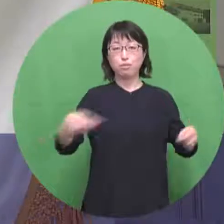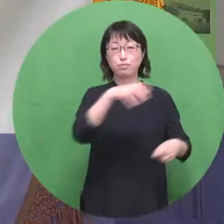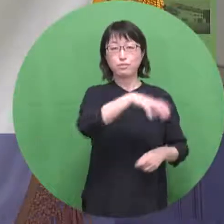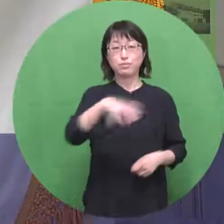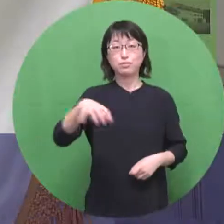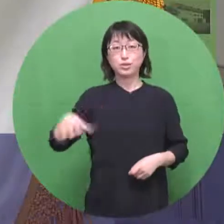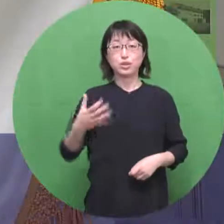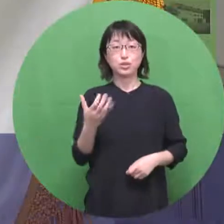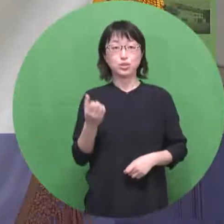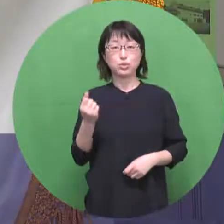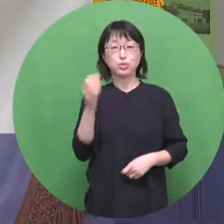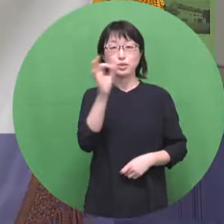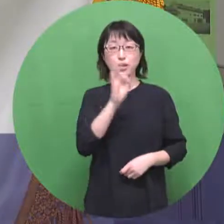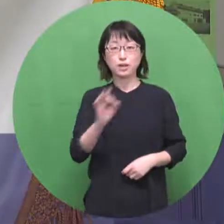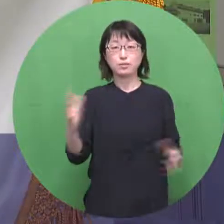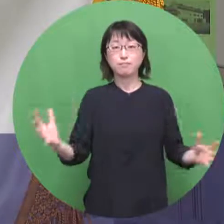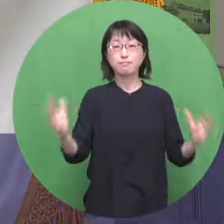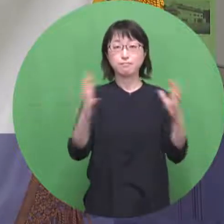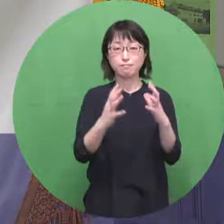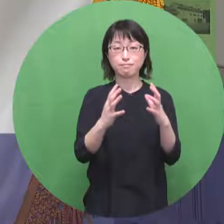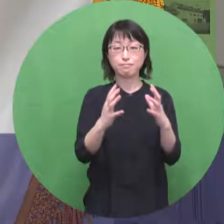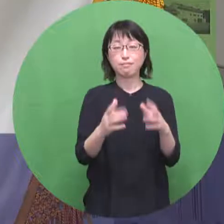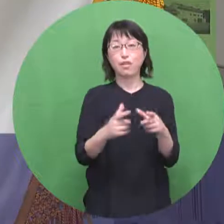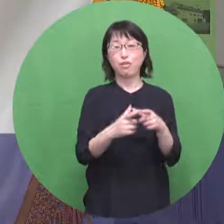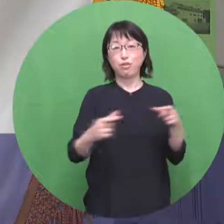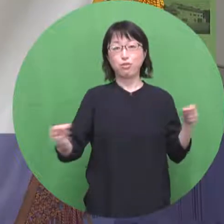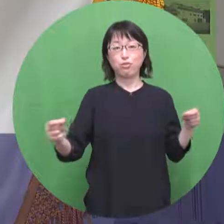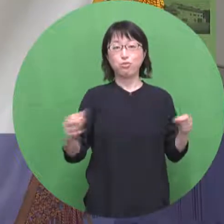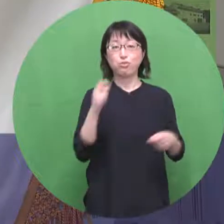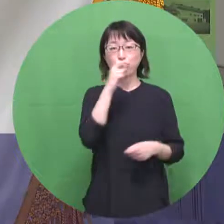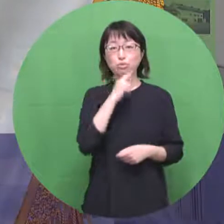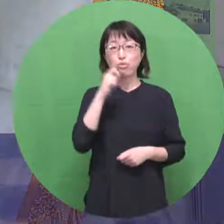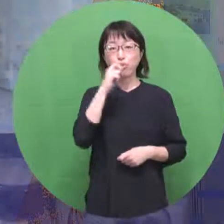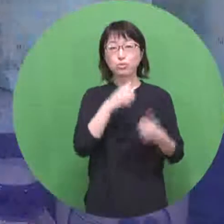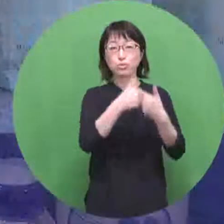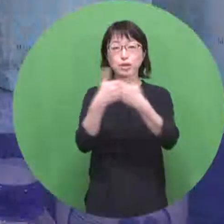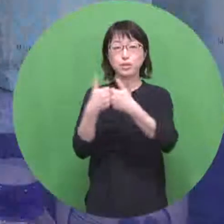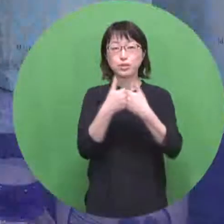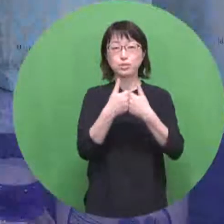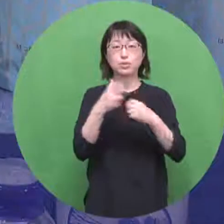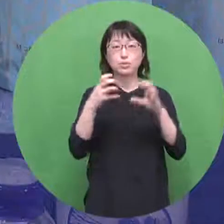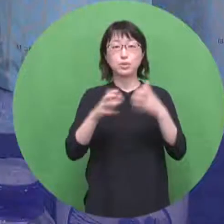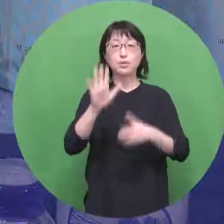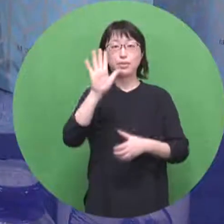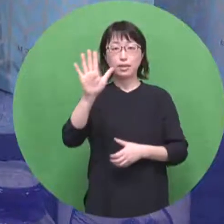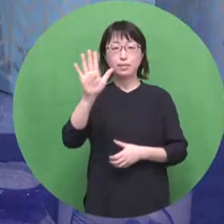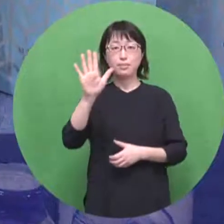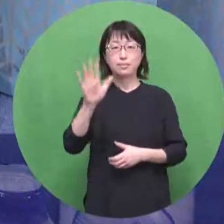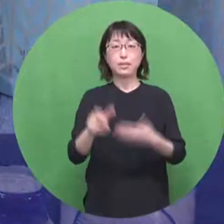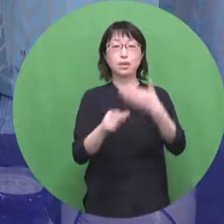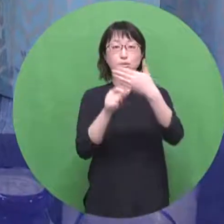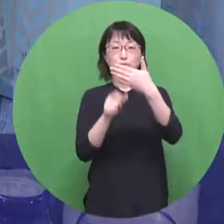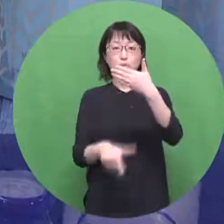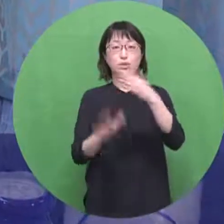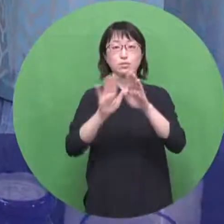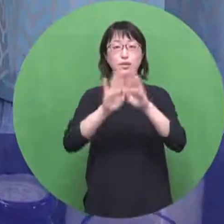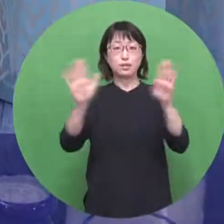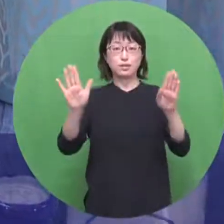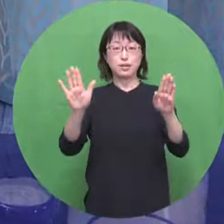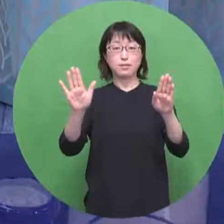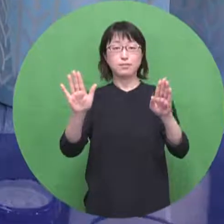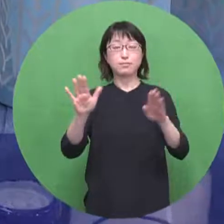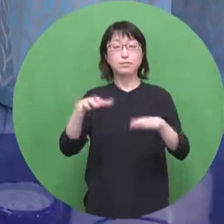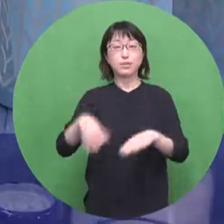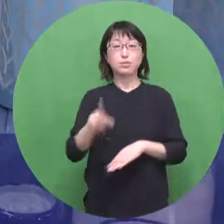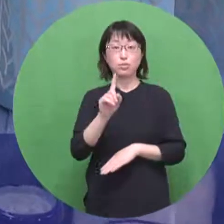各地の乳製品が一堂に会する全国ヨーグルトサミット in 岩手が9月に滝沢市で開催されます